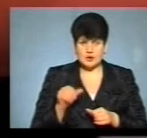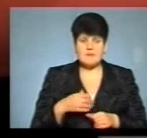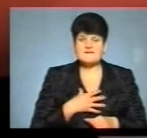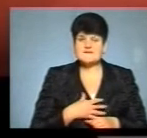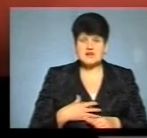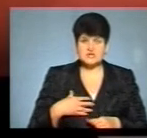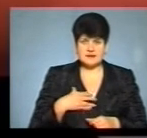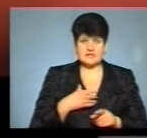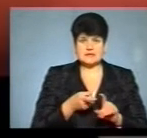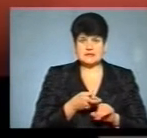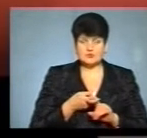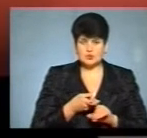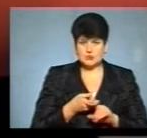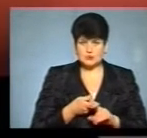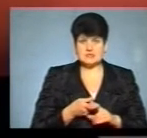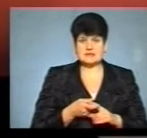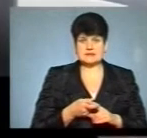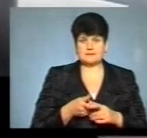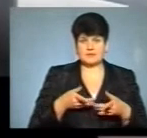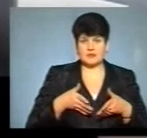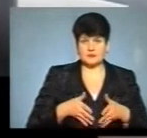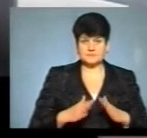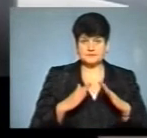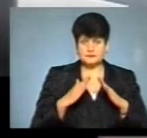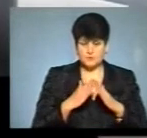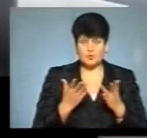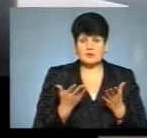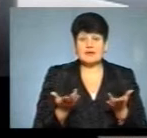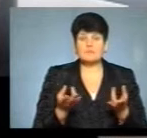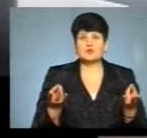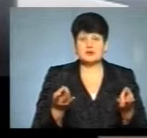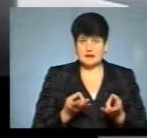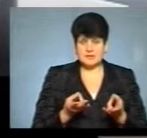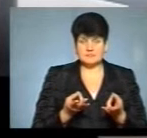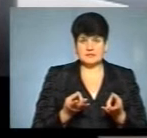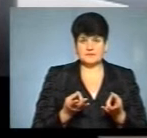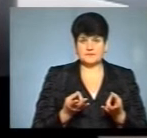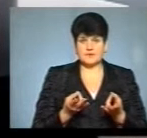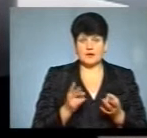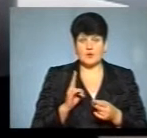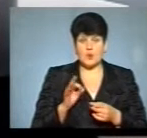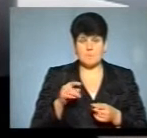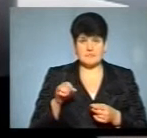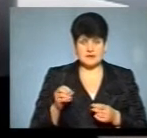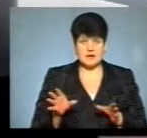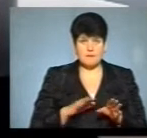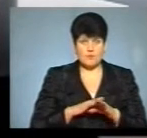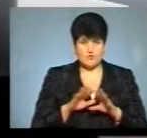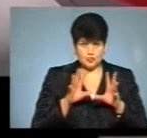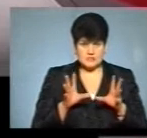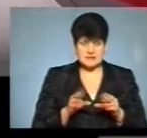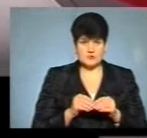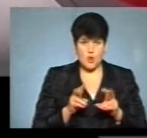які стосуються навіть того самого перинатального центру, де потрібен рентгенологічний комплекс для повного циклу